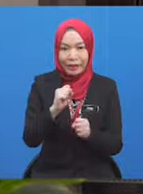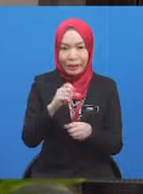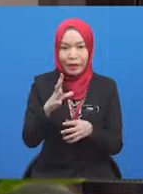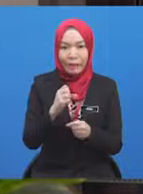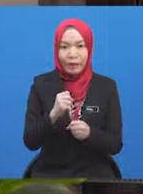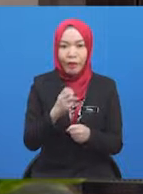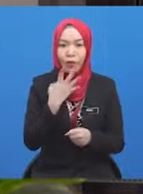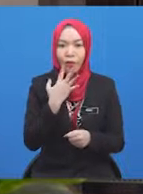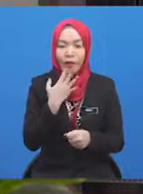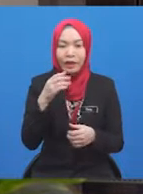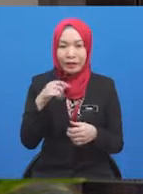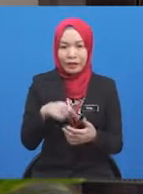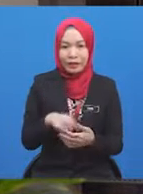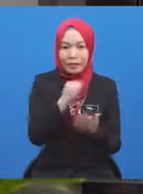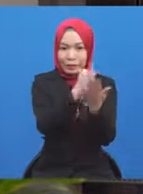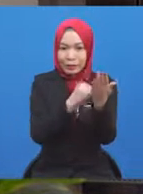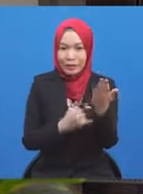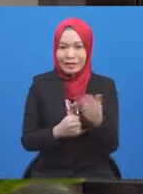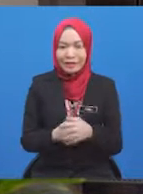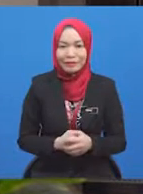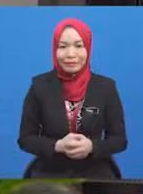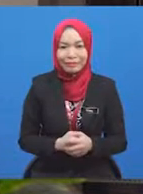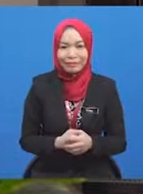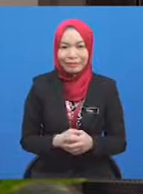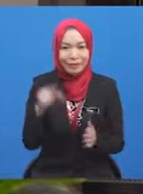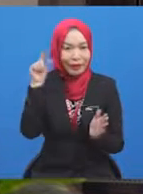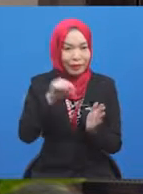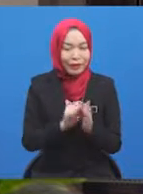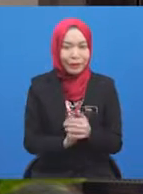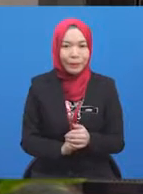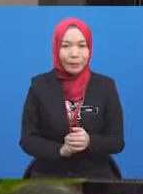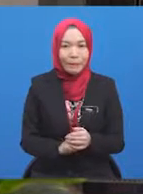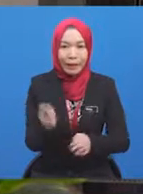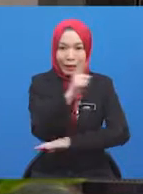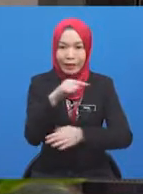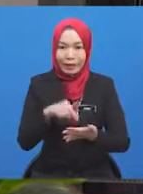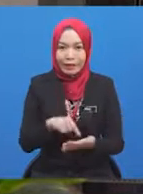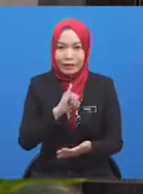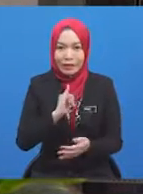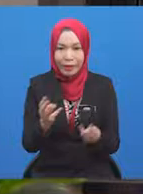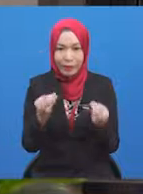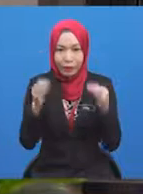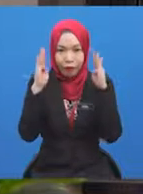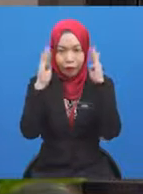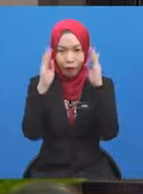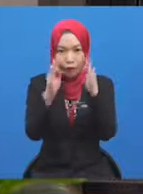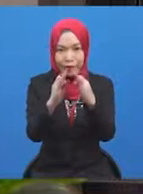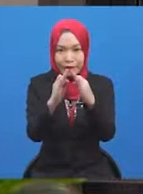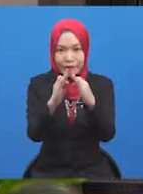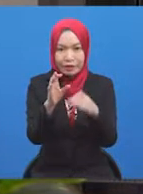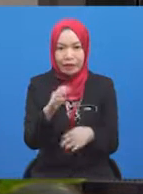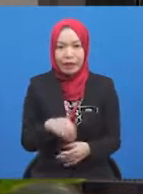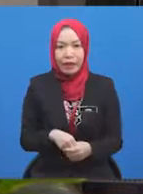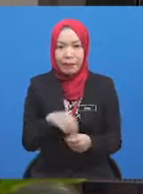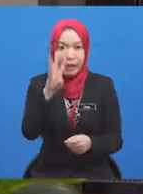grafik. Baiklah murid-murid, hari ini cikgu mahu memfokuskan kepada 6 color